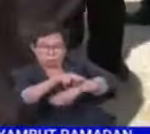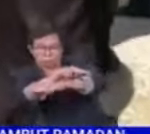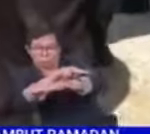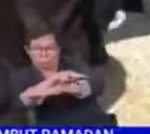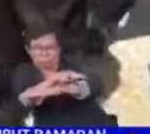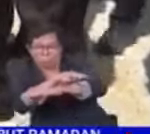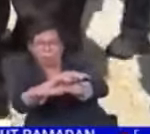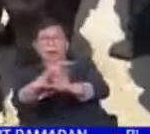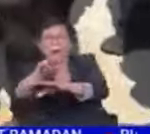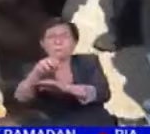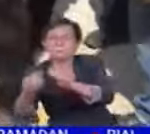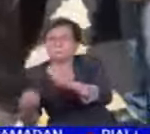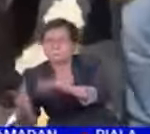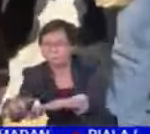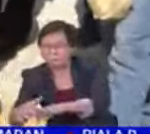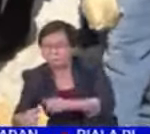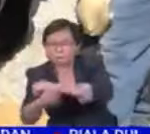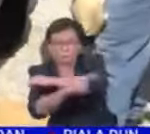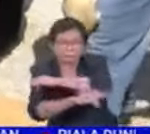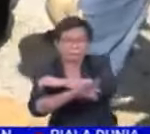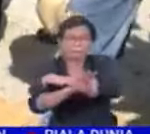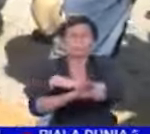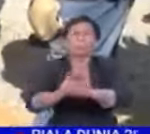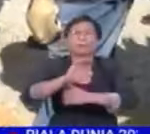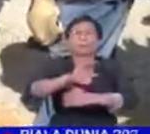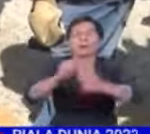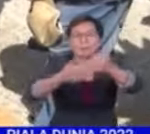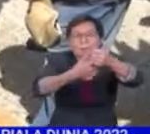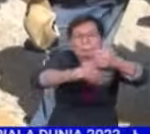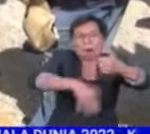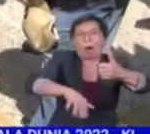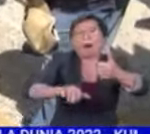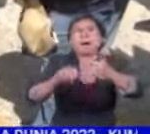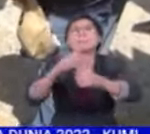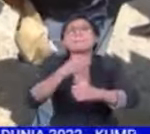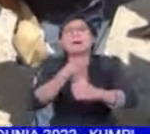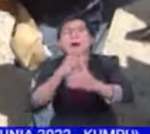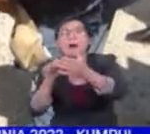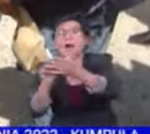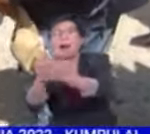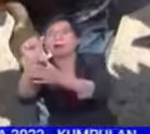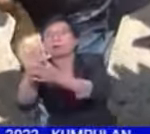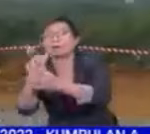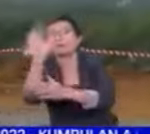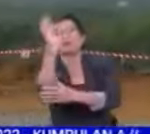Pembangunan Pertanian Negeri Perak melalui anak syarikat Perak Agroforestry Sdn Bhd.